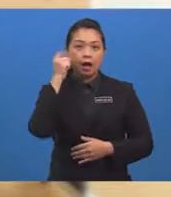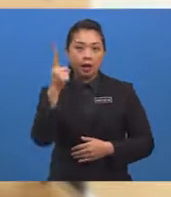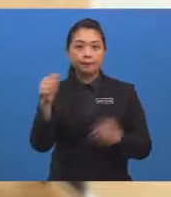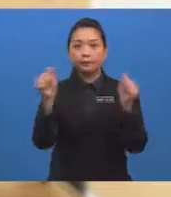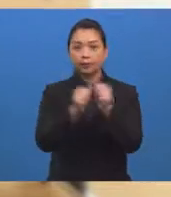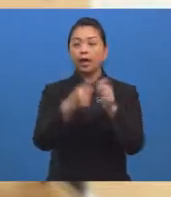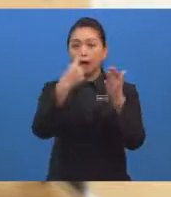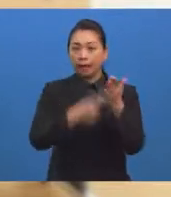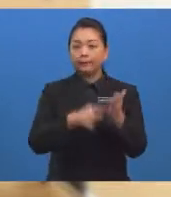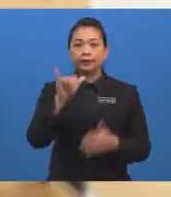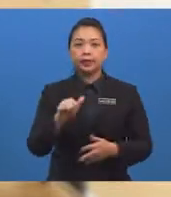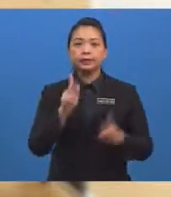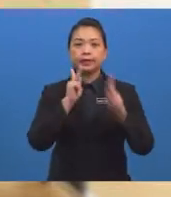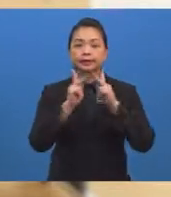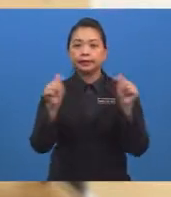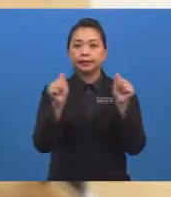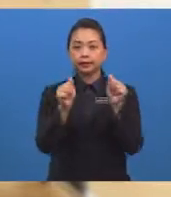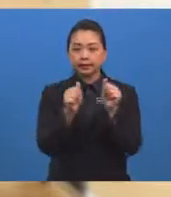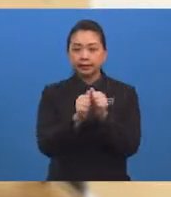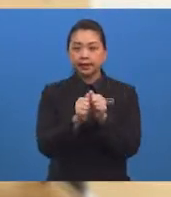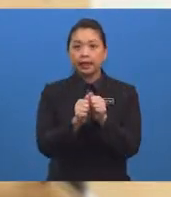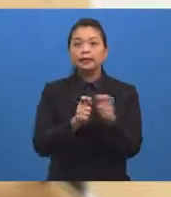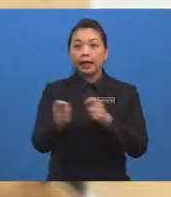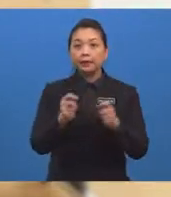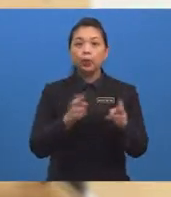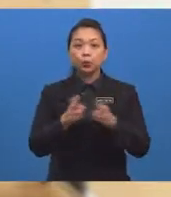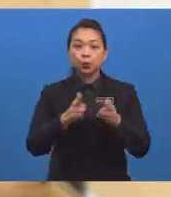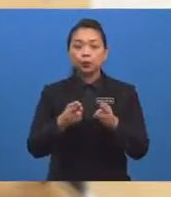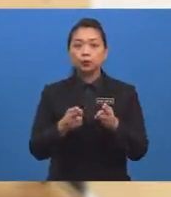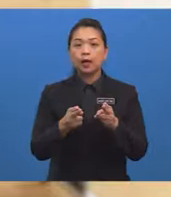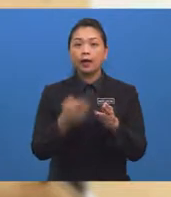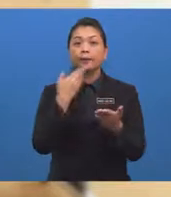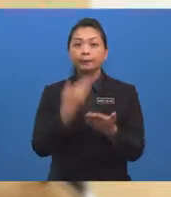apa yang dikatakan dengan takbir urus baik.